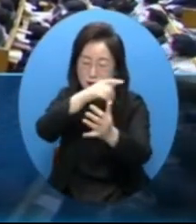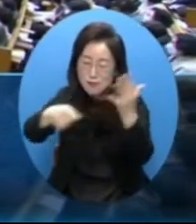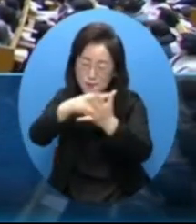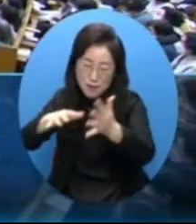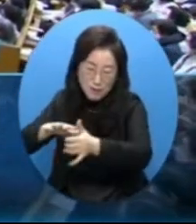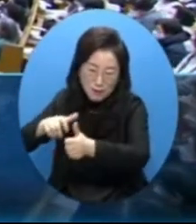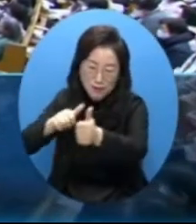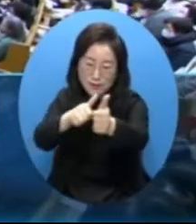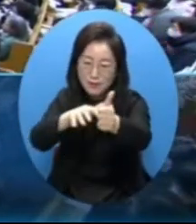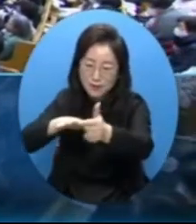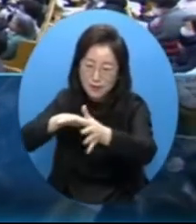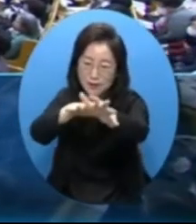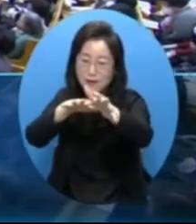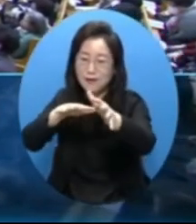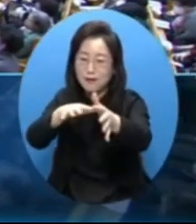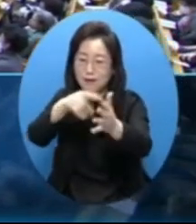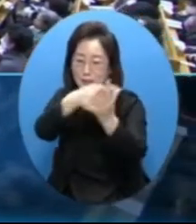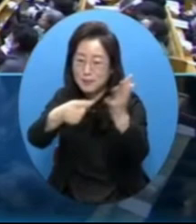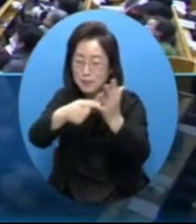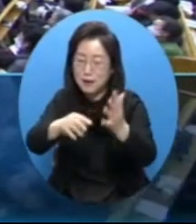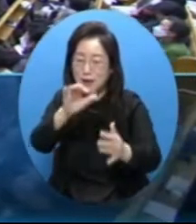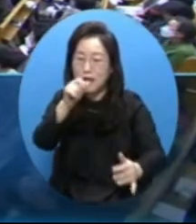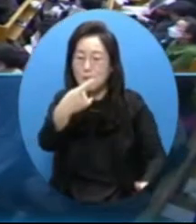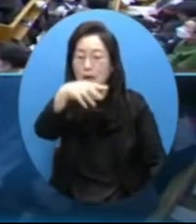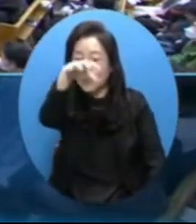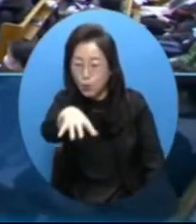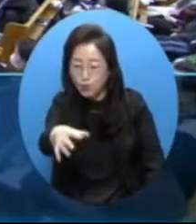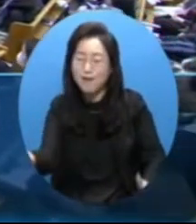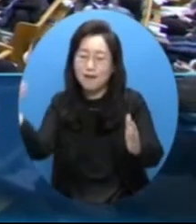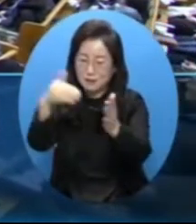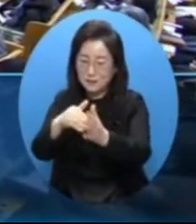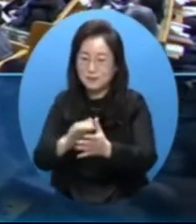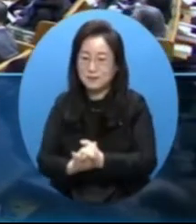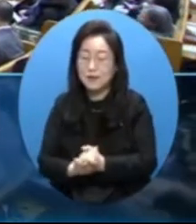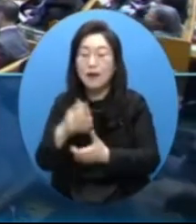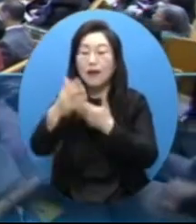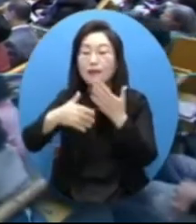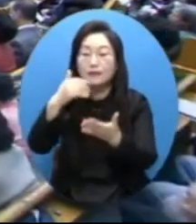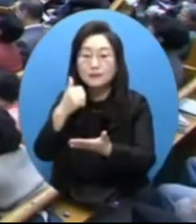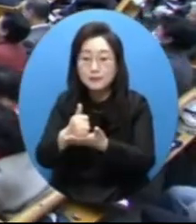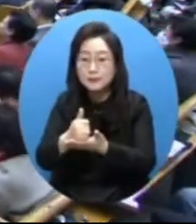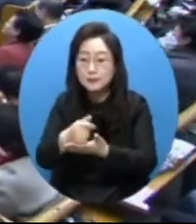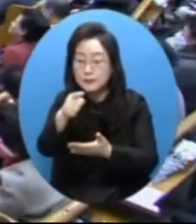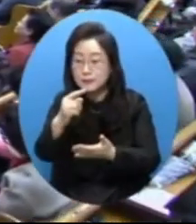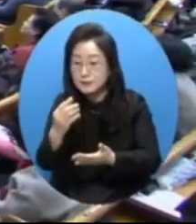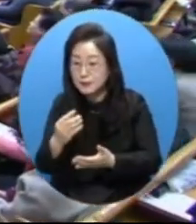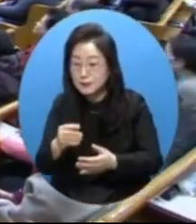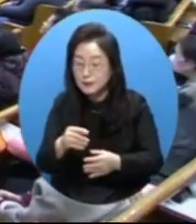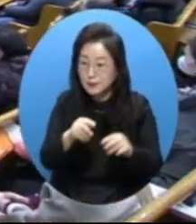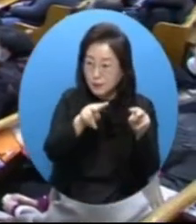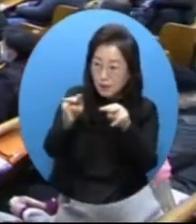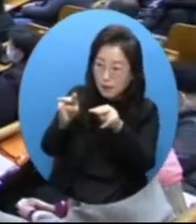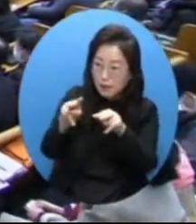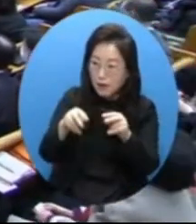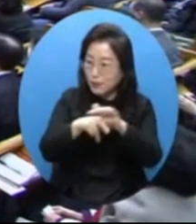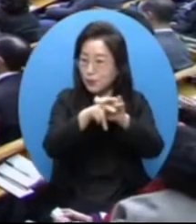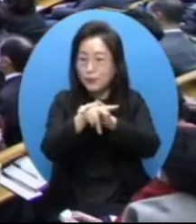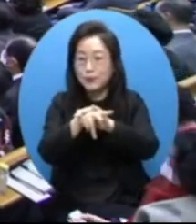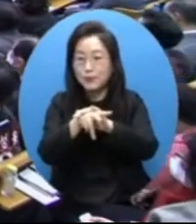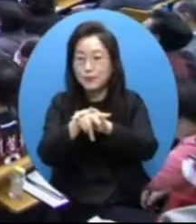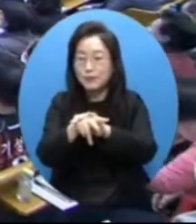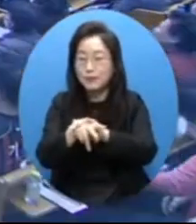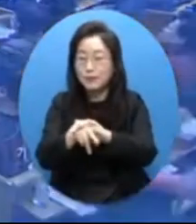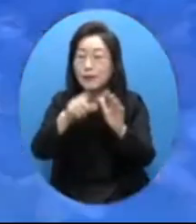추격하여 아세아와 마케다까지 이르니라 하나님께서 그들을 이스라엘 앞에서 피하게 만드셨습니다 그리고